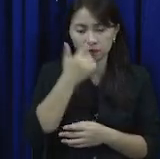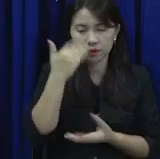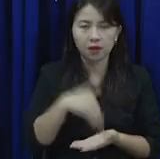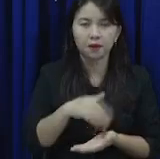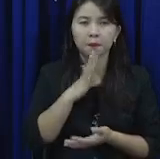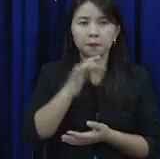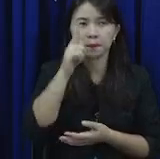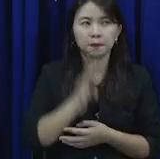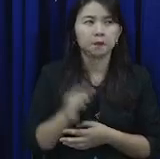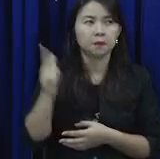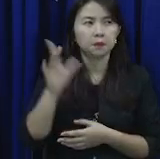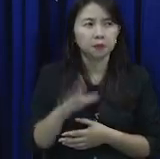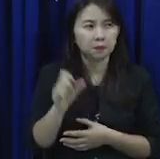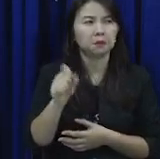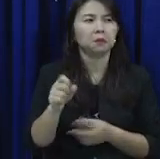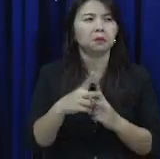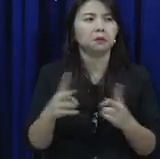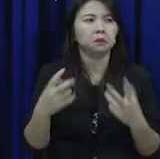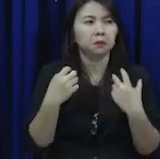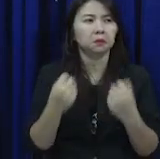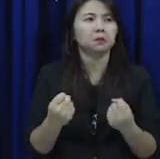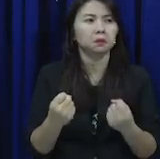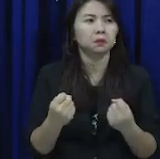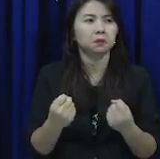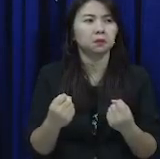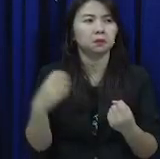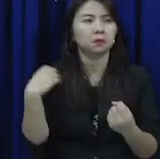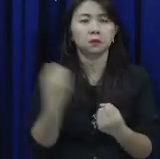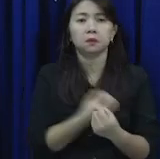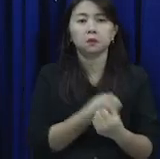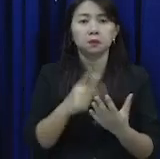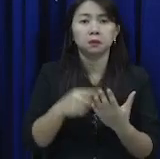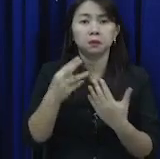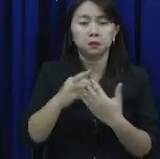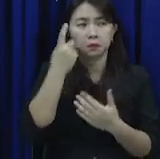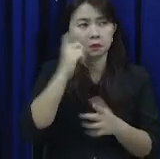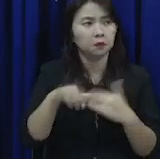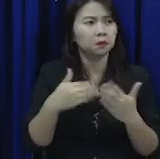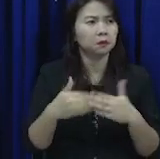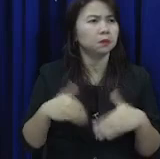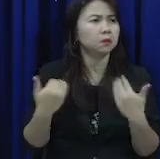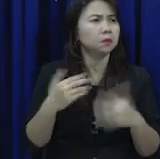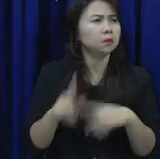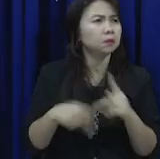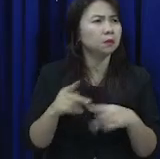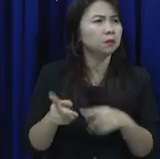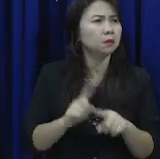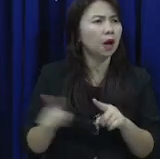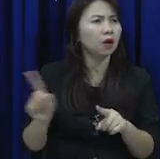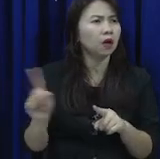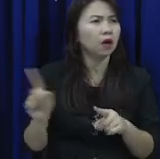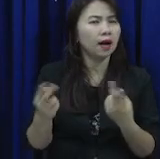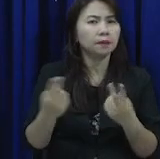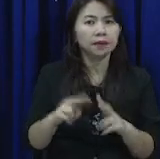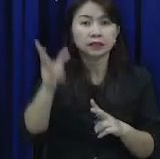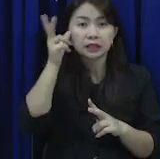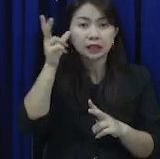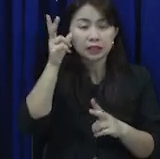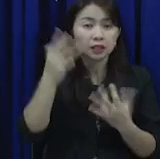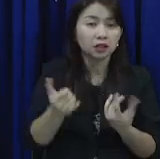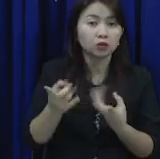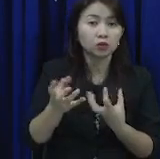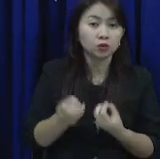grace of God solid ang ating ah ang ating programa para sa kabataan Pero anong gagawin ng diyablo sasabayan ka niya sa